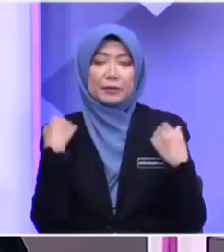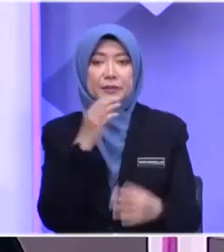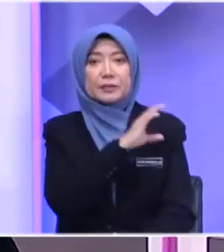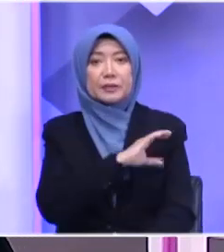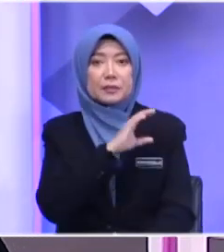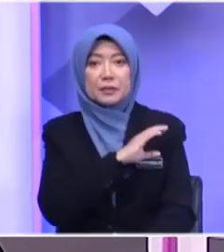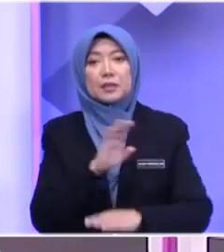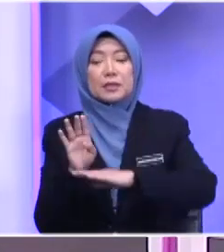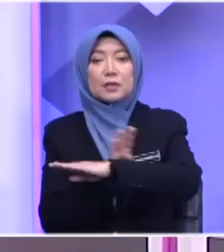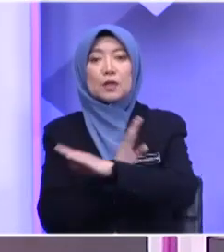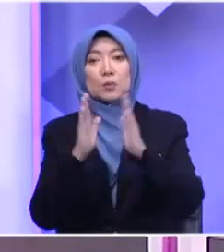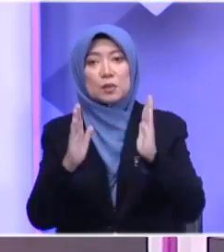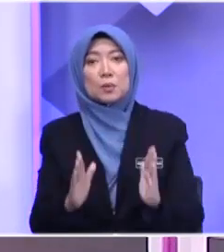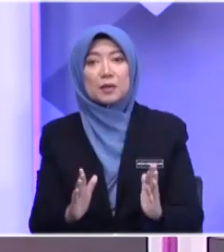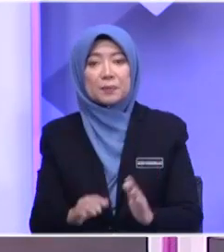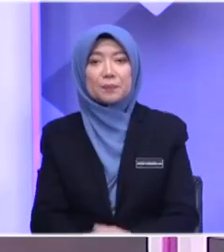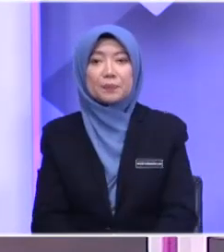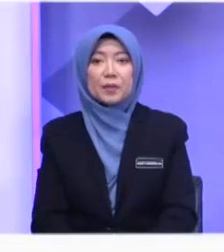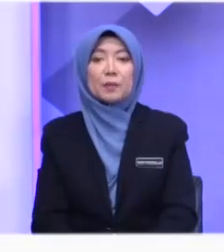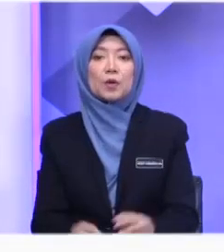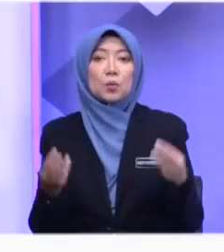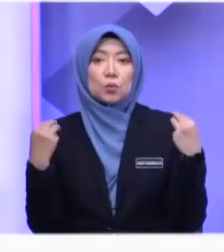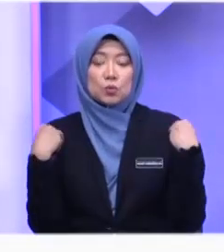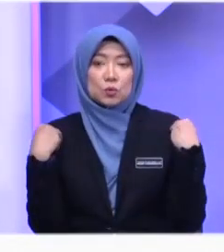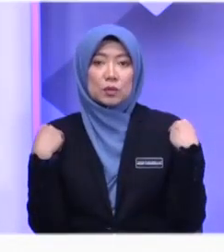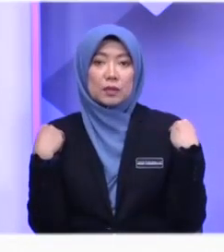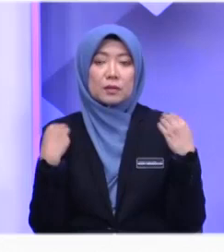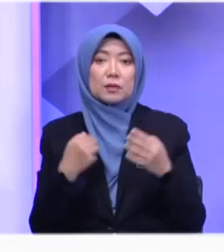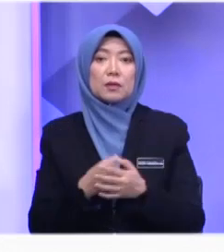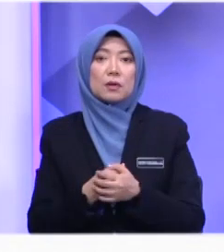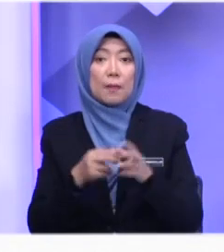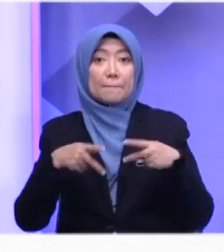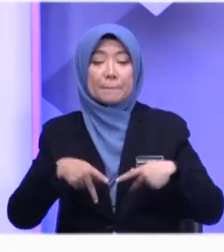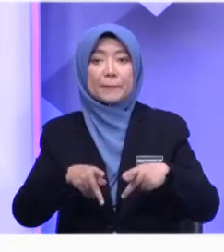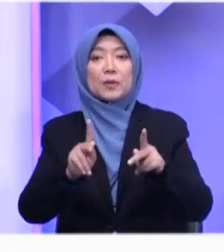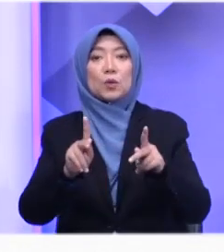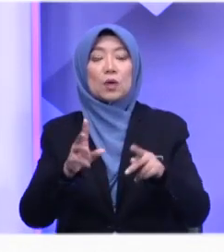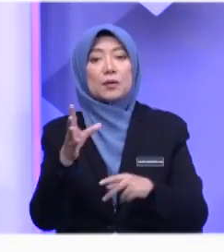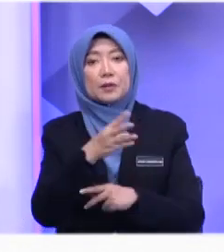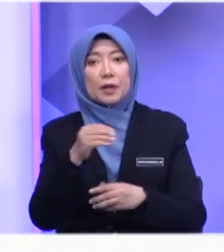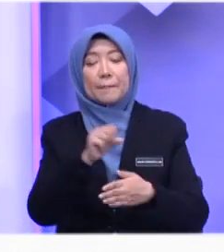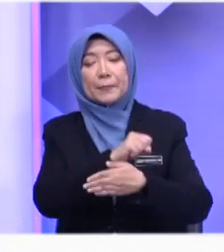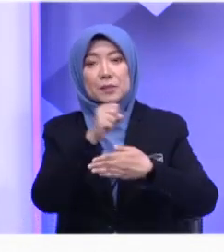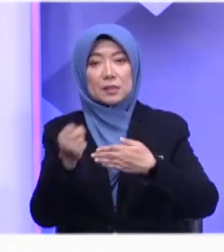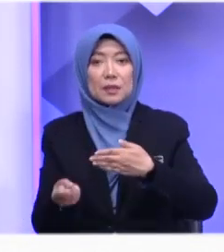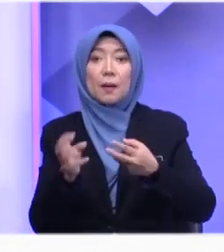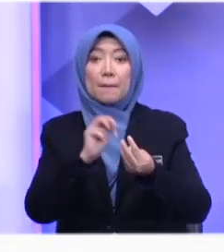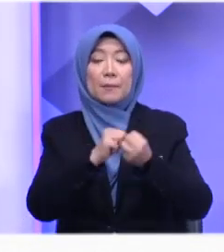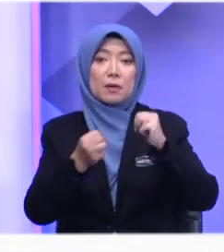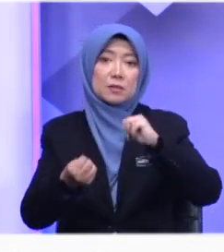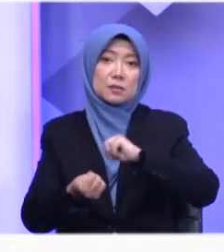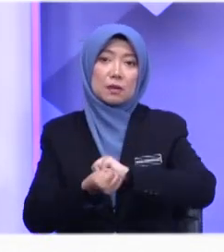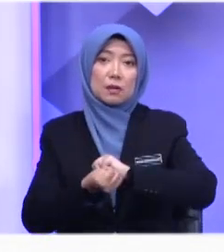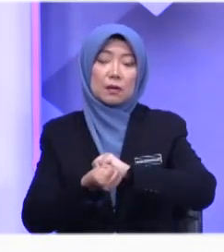Usahawan Oke susnya mudika jaringan penjagaan tundagan maklumat Mencari peluang dan menyelesaikan masalah aneh kali